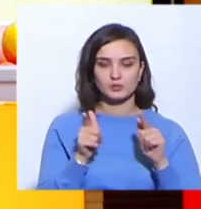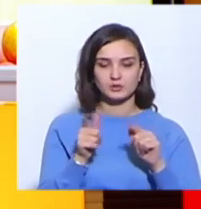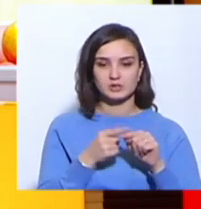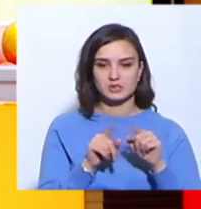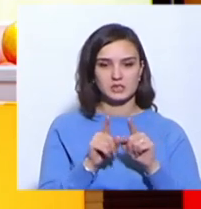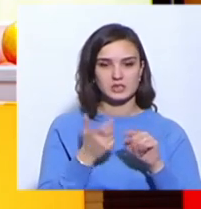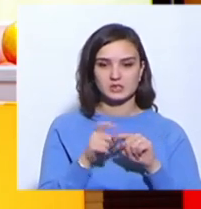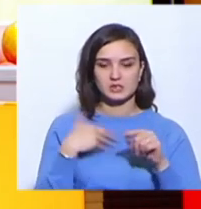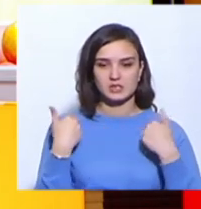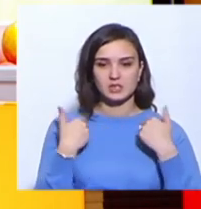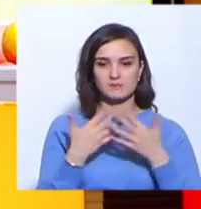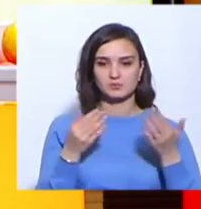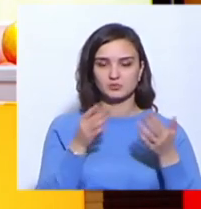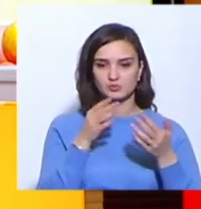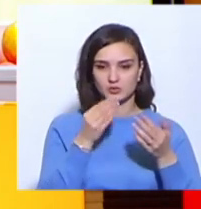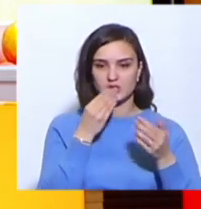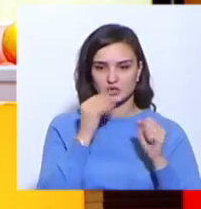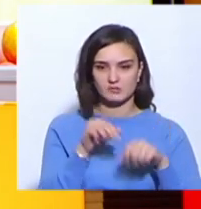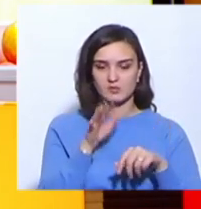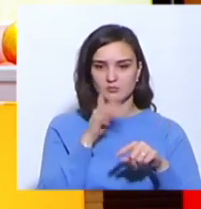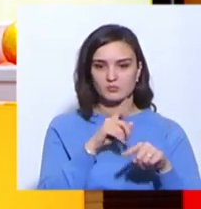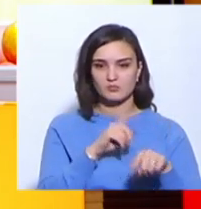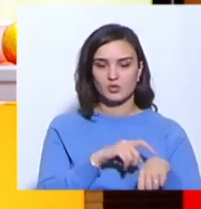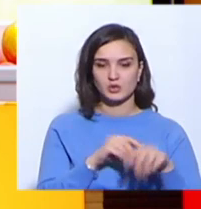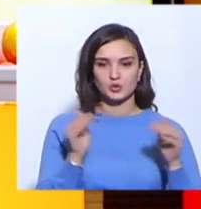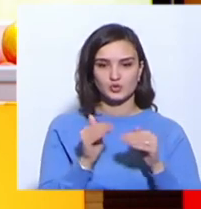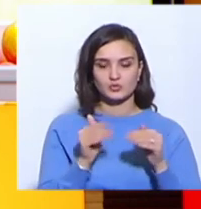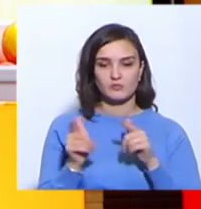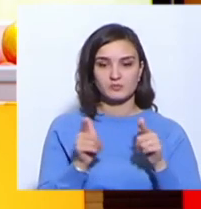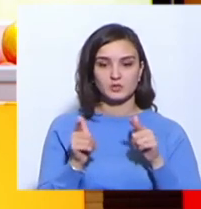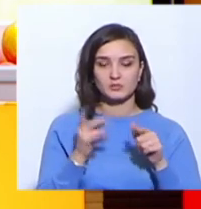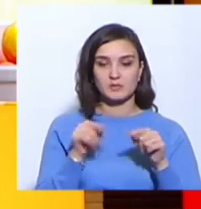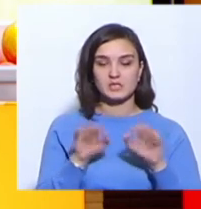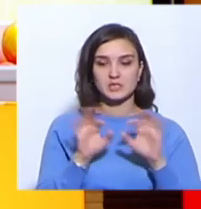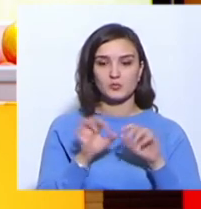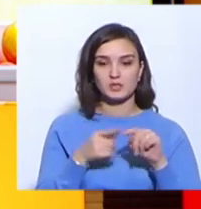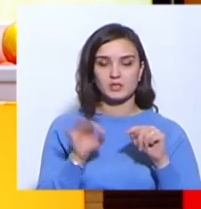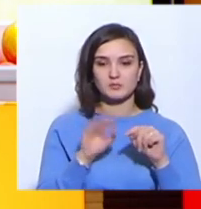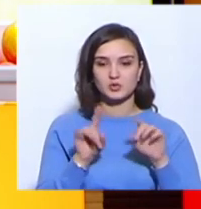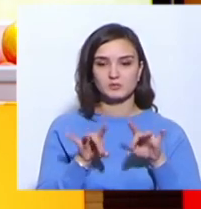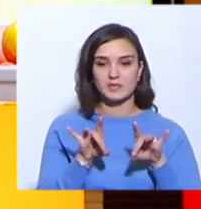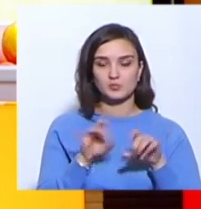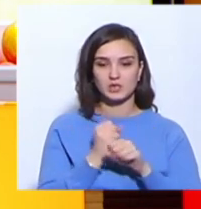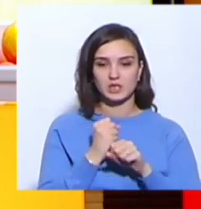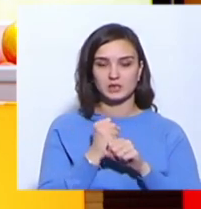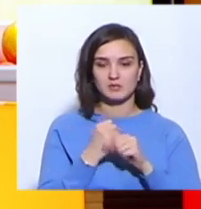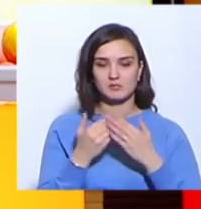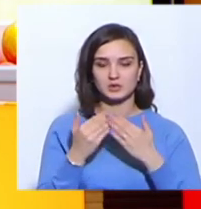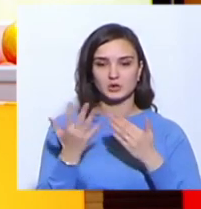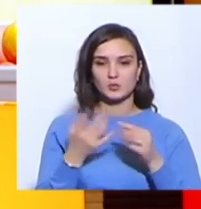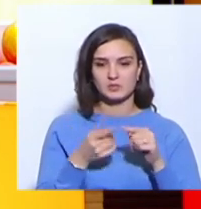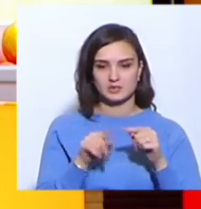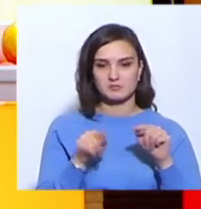ძალიან სასარგებლო კერძით შეიძლება მოკლე დროში მოვამზადოთ. აქ ლაპარაკია იმაზე, რომ თერმული დამუშავება, მაგალითად,